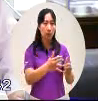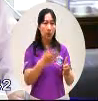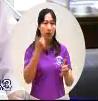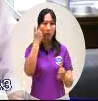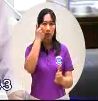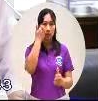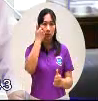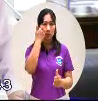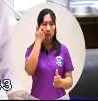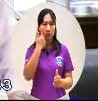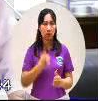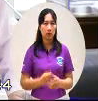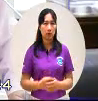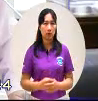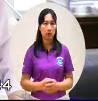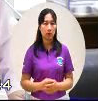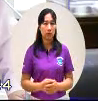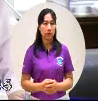哪一个单位？